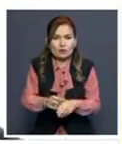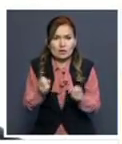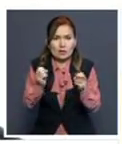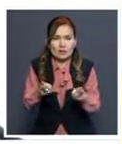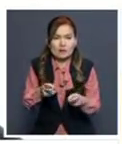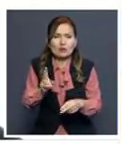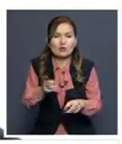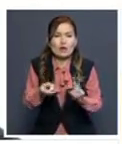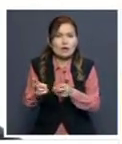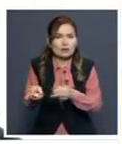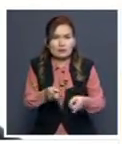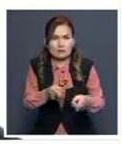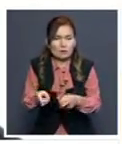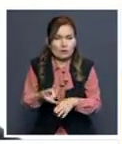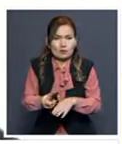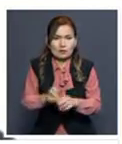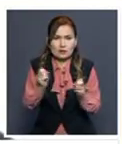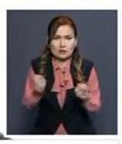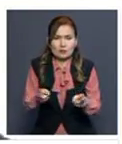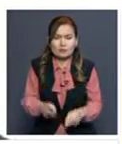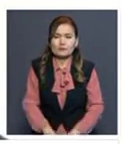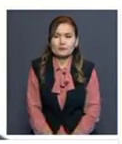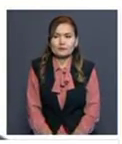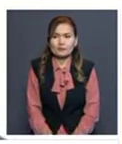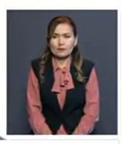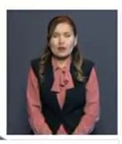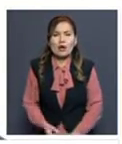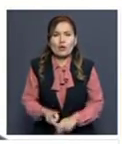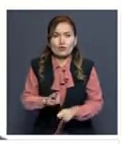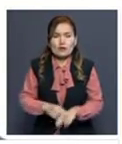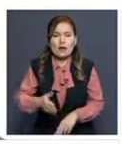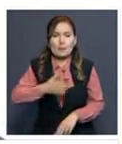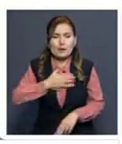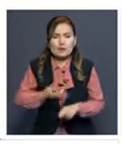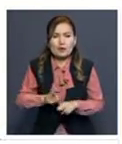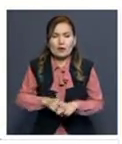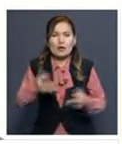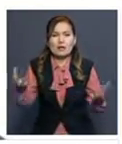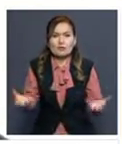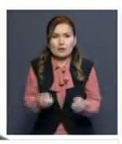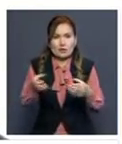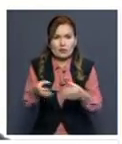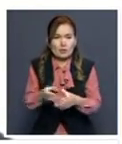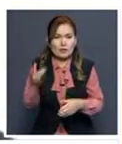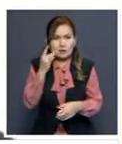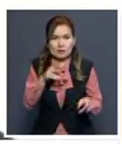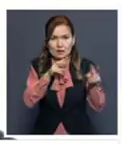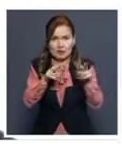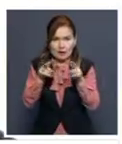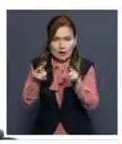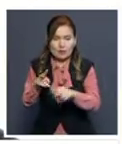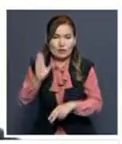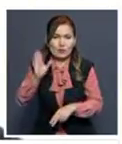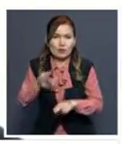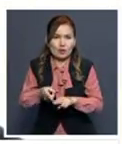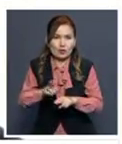Қалашық жасау үшін мұздар қойып жатқан, олар барлық ережелер бойынша сай. Және де ол жерде біздің құтқарушы топтары сол жерде арнайы бақылап